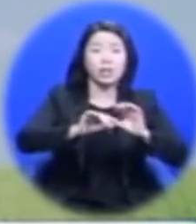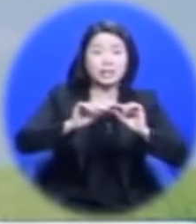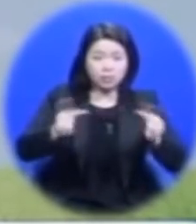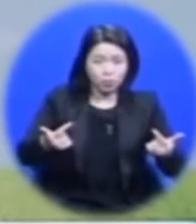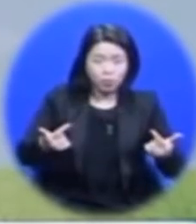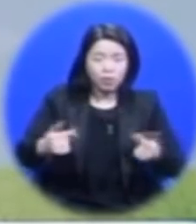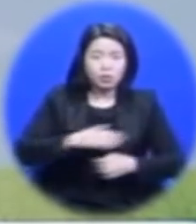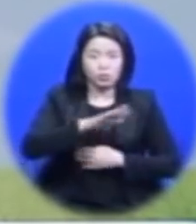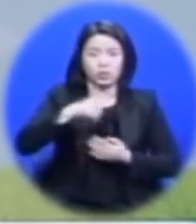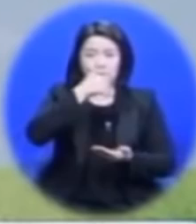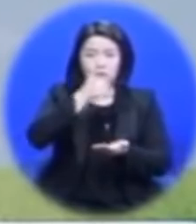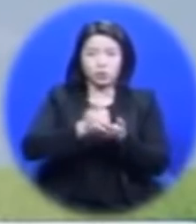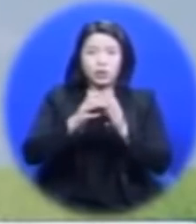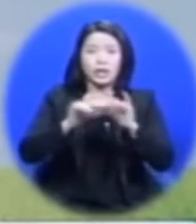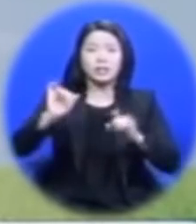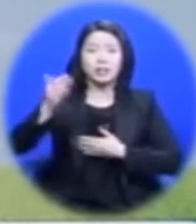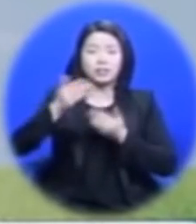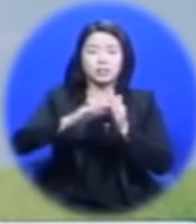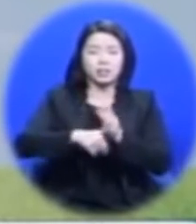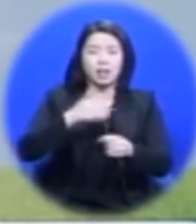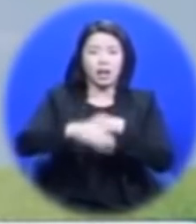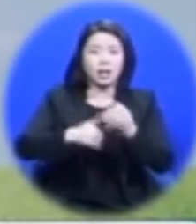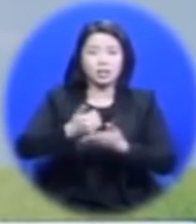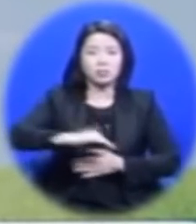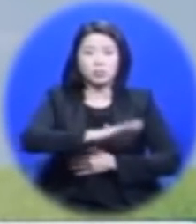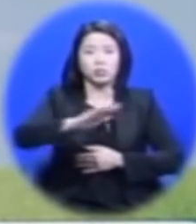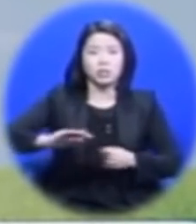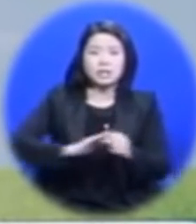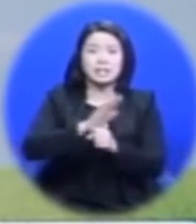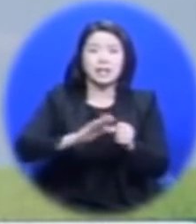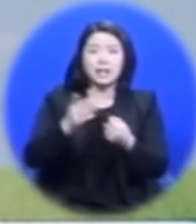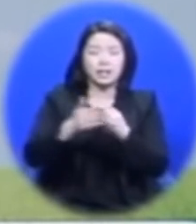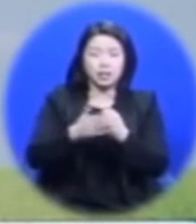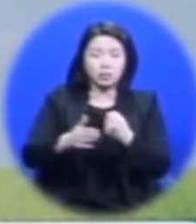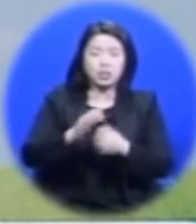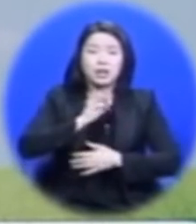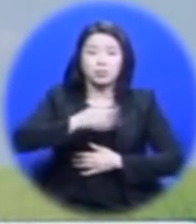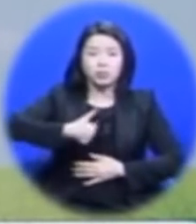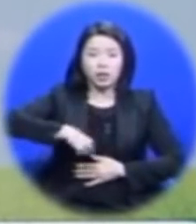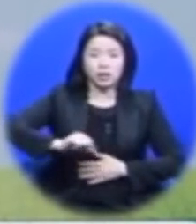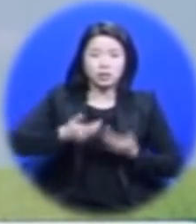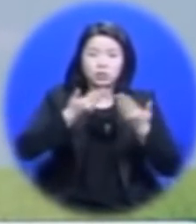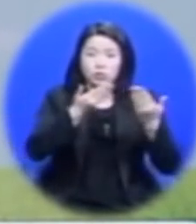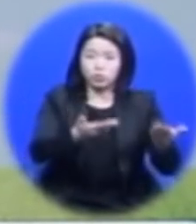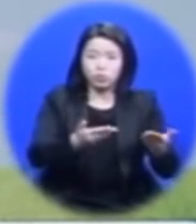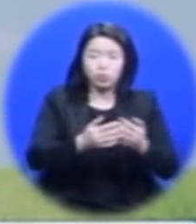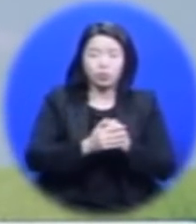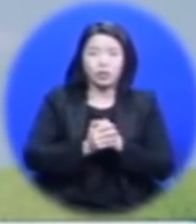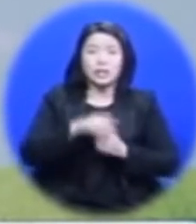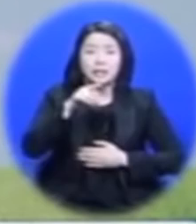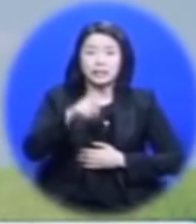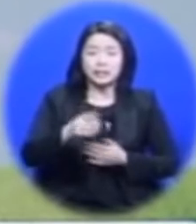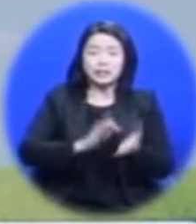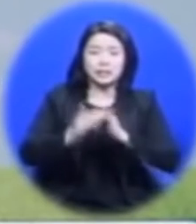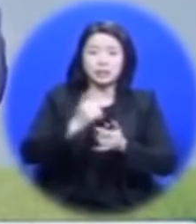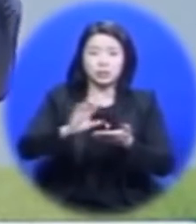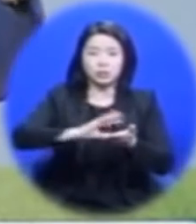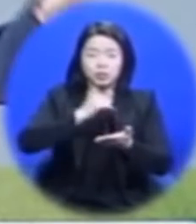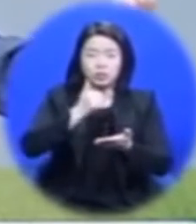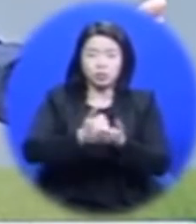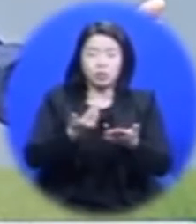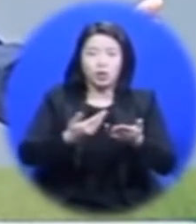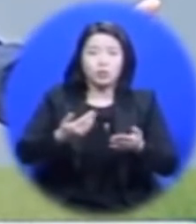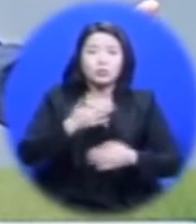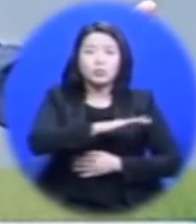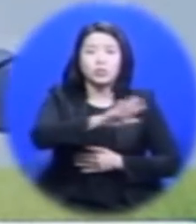죄인 되었을 때 하나님께서 우리를 사랑하셔서 독생자를 주시고 그 예수 그리스도께서 우리를